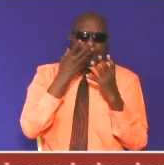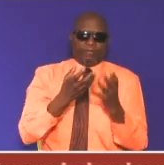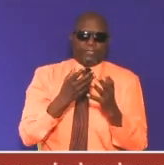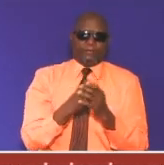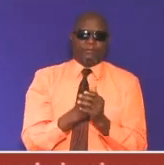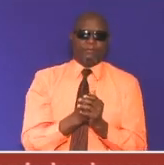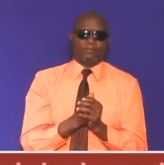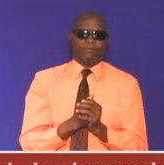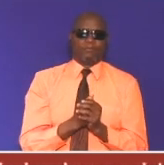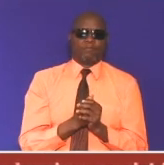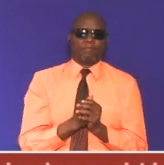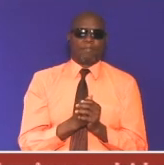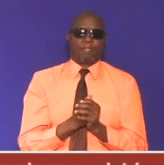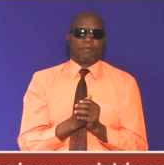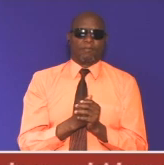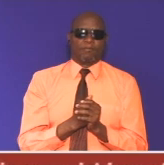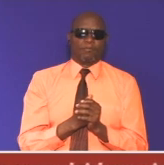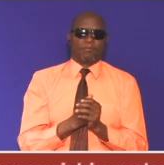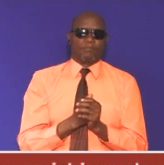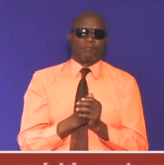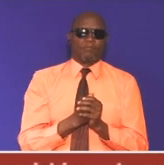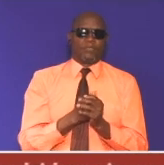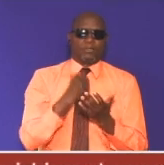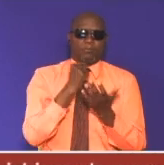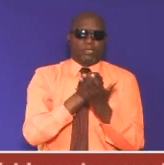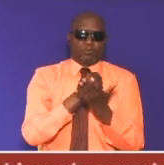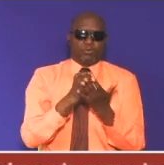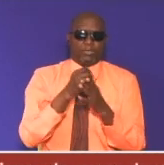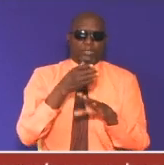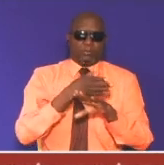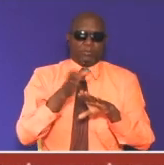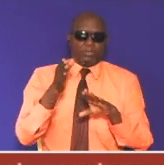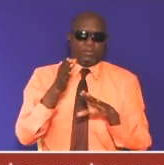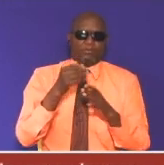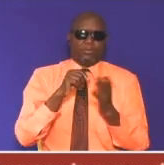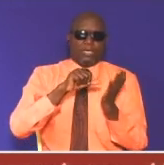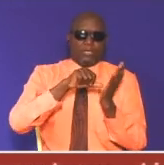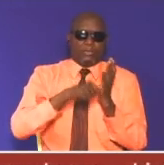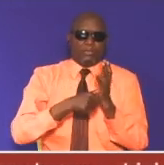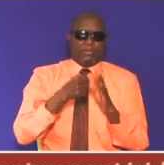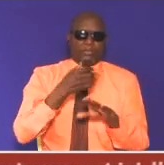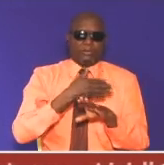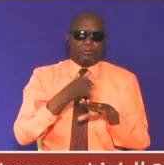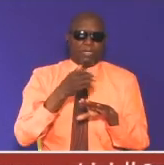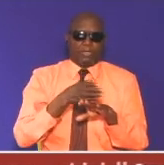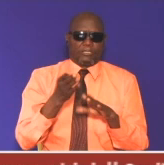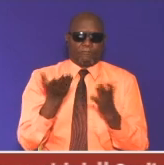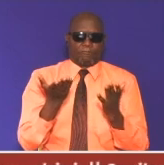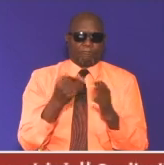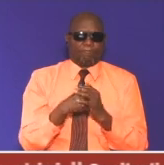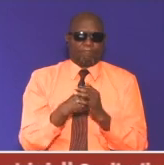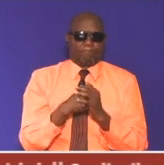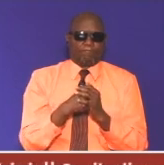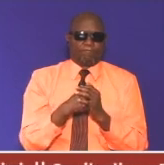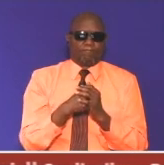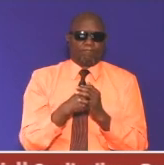All my documents expired, my passport expired, my identity card expired. I